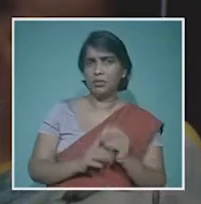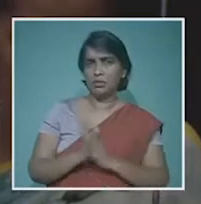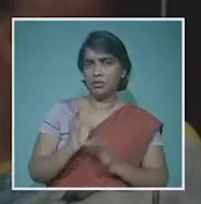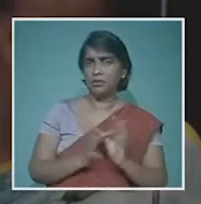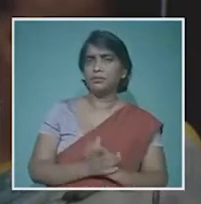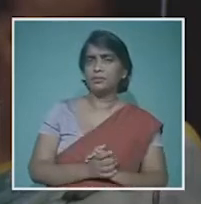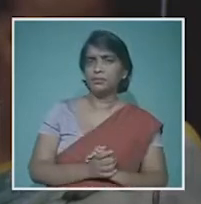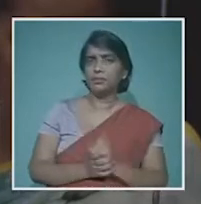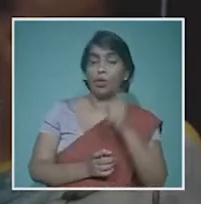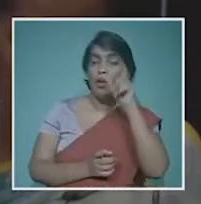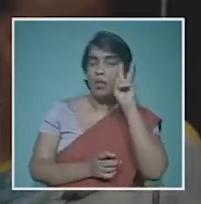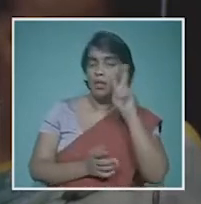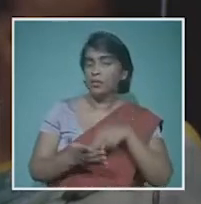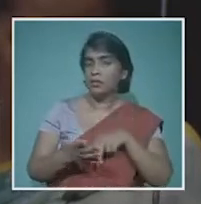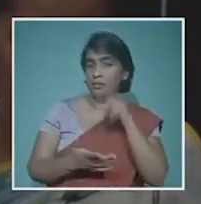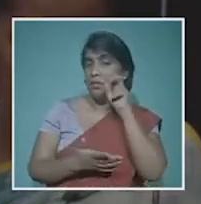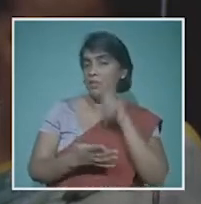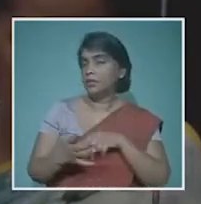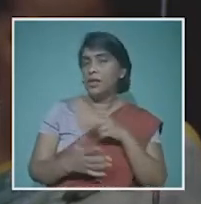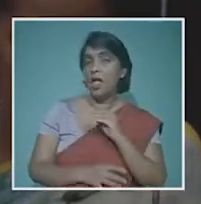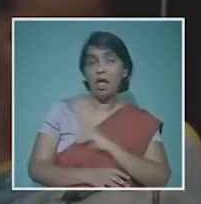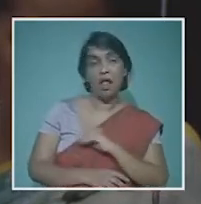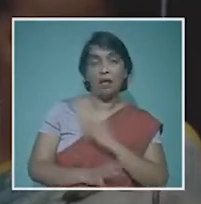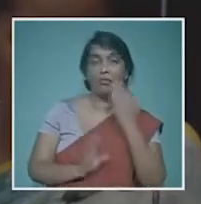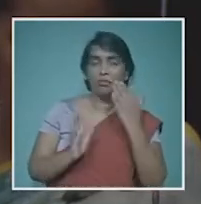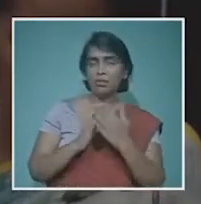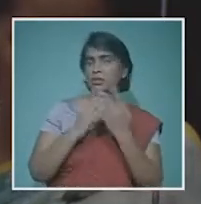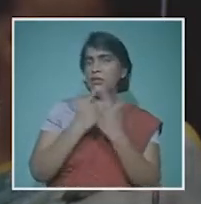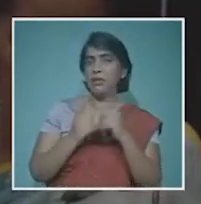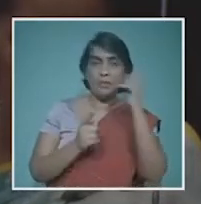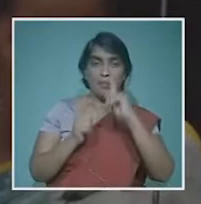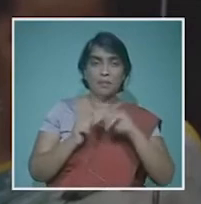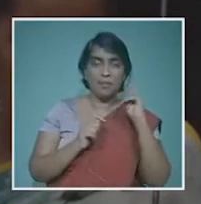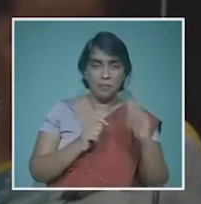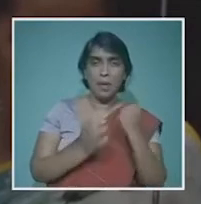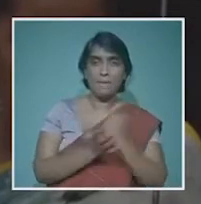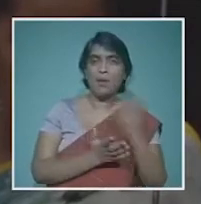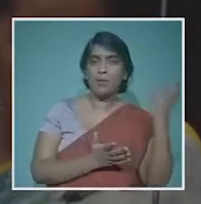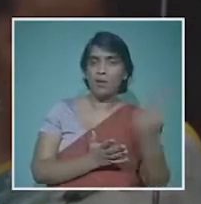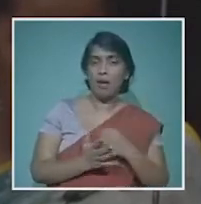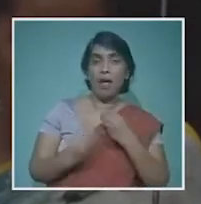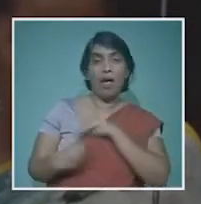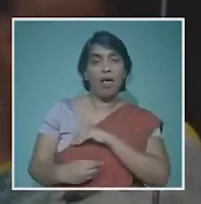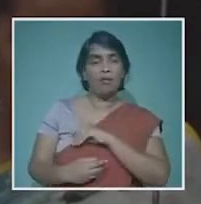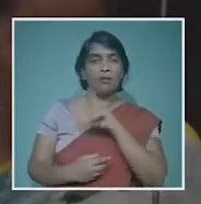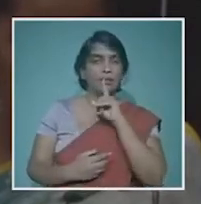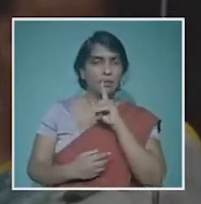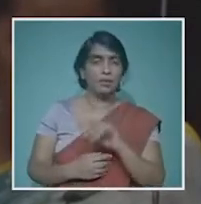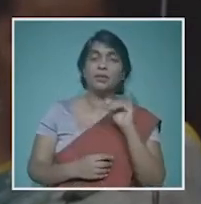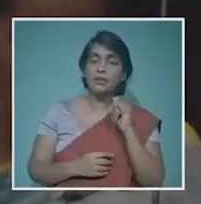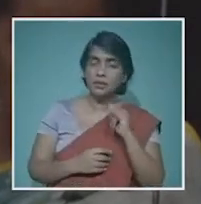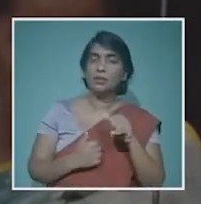නියෝජිතයන්ට. පොඩක් කියව ගන්න කියලා. ලාභ පෙන්නනවා එක එක විදියට. පඩි ගෙවන්න ඕඩි ගහනවා ලාභයි කියලා කියනවා.